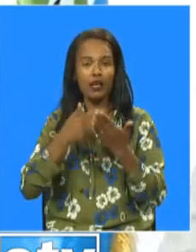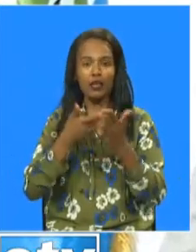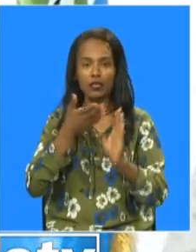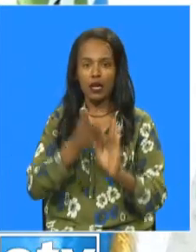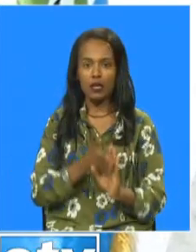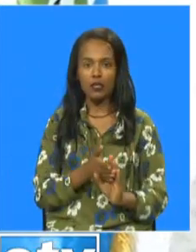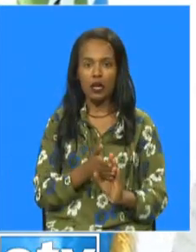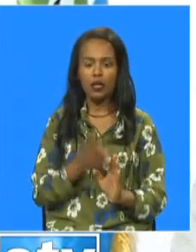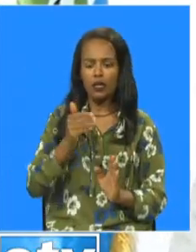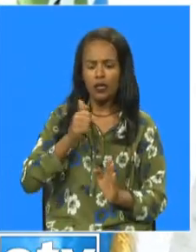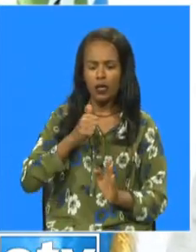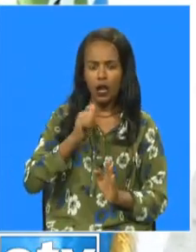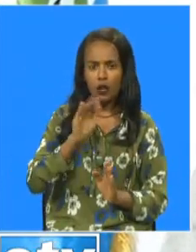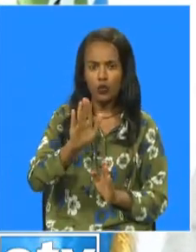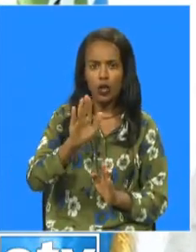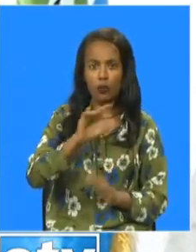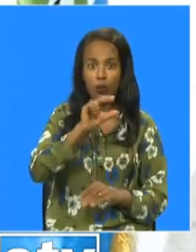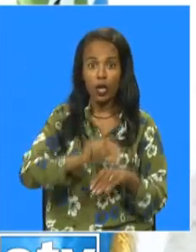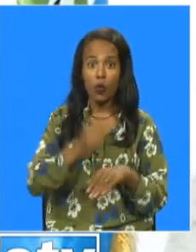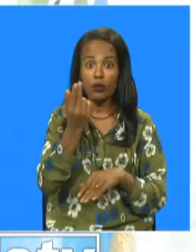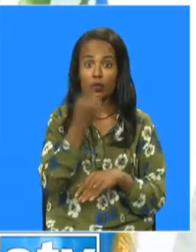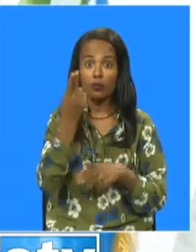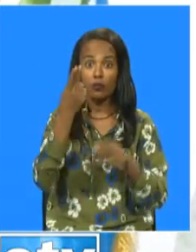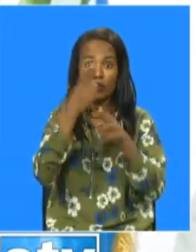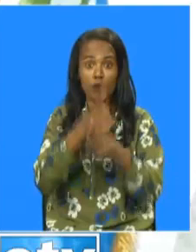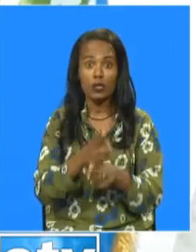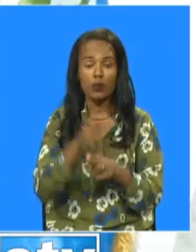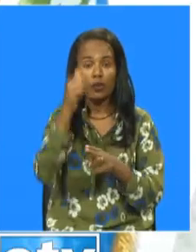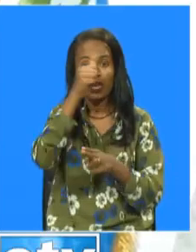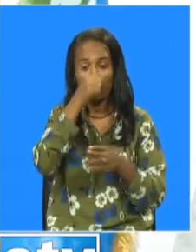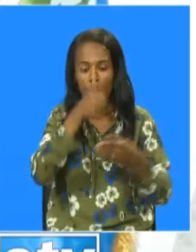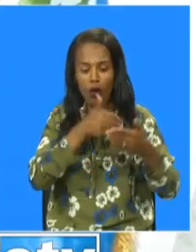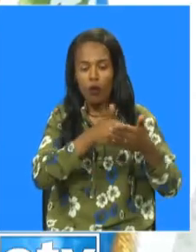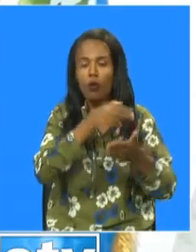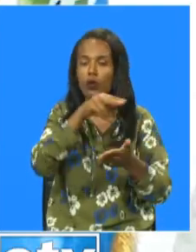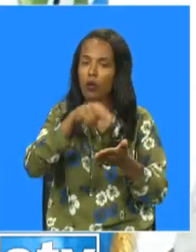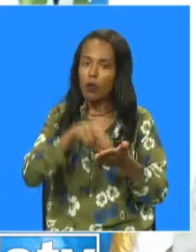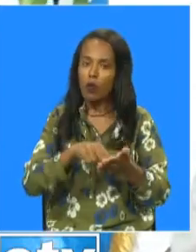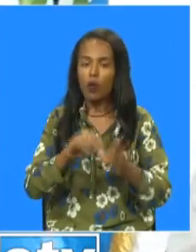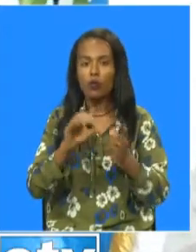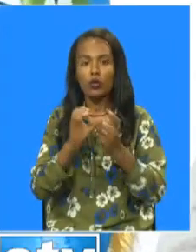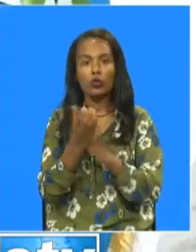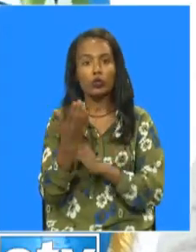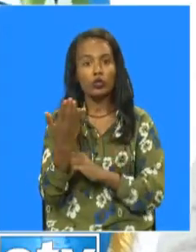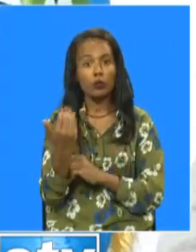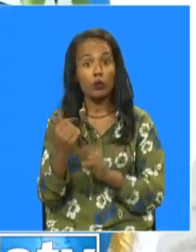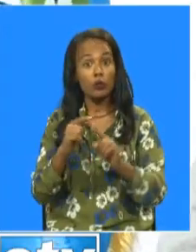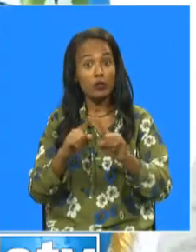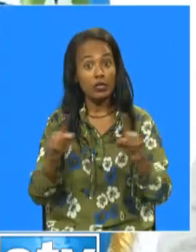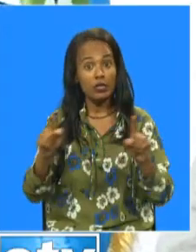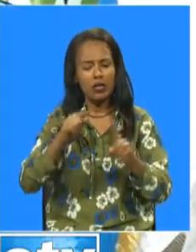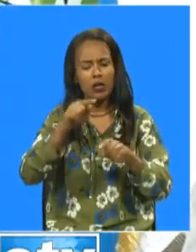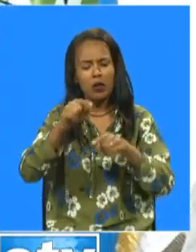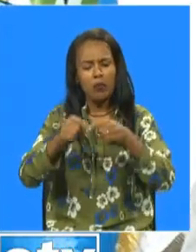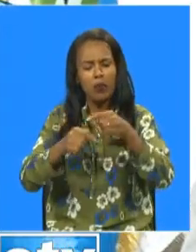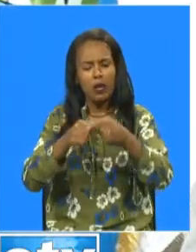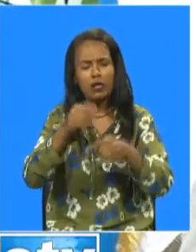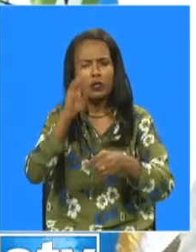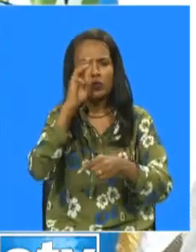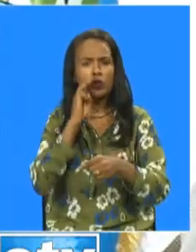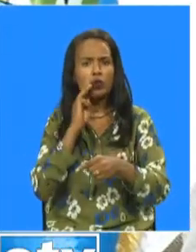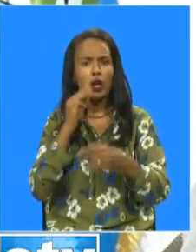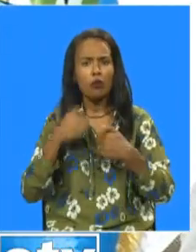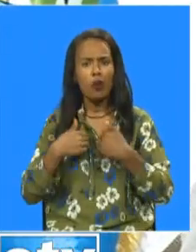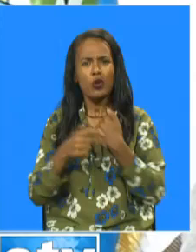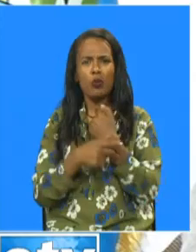አንጻር የራሷን ብሔራዊ ጥቅም ስለሚያስከብርላት ከኢትዮጵያ ጎን የመቆም ሁኔታዎች ነበሩ። ነገር ግን በሂደት ደግሞ ሱዳን ውስጥ